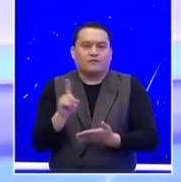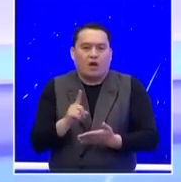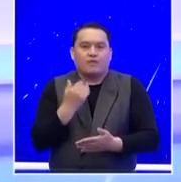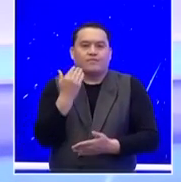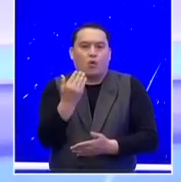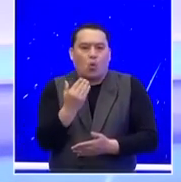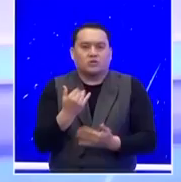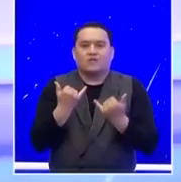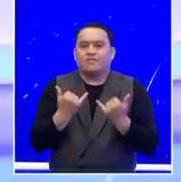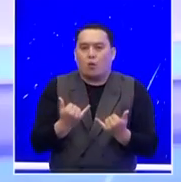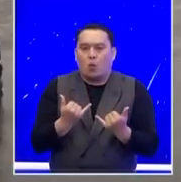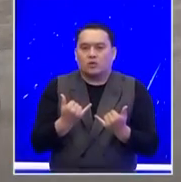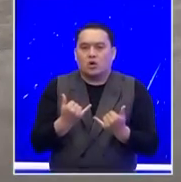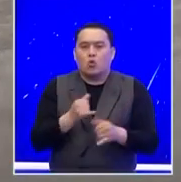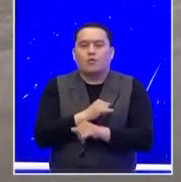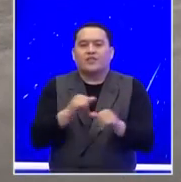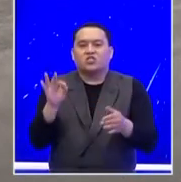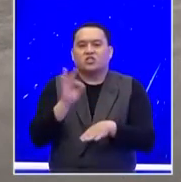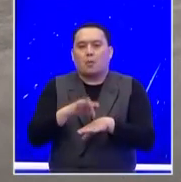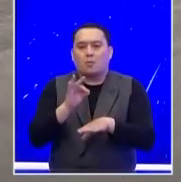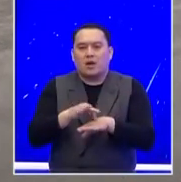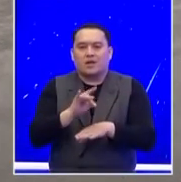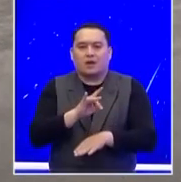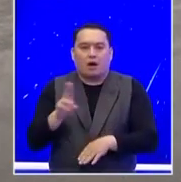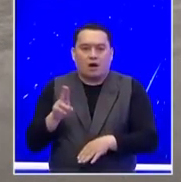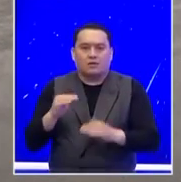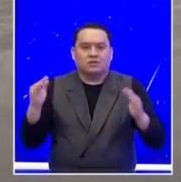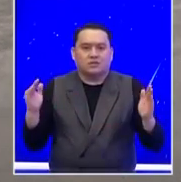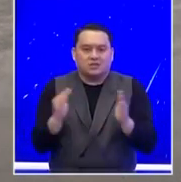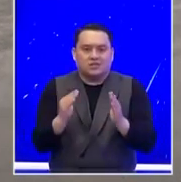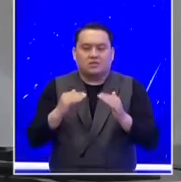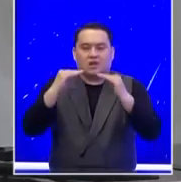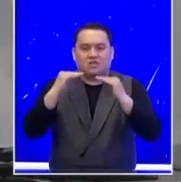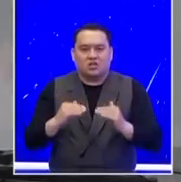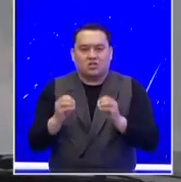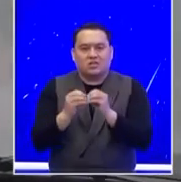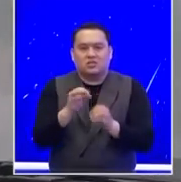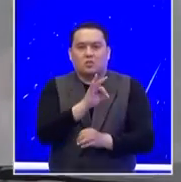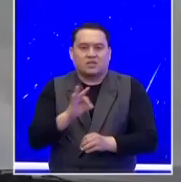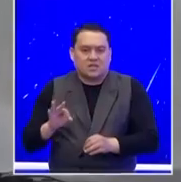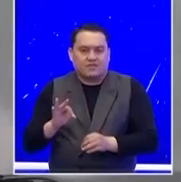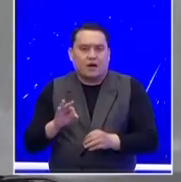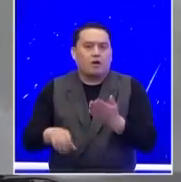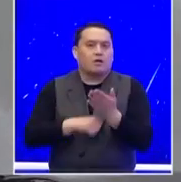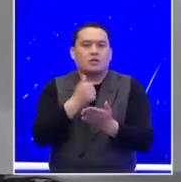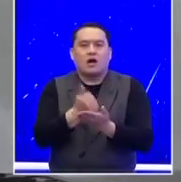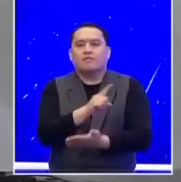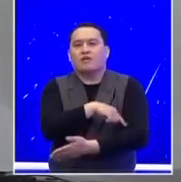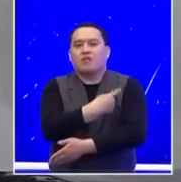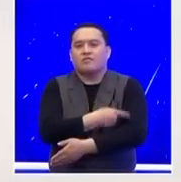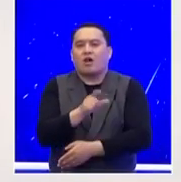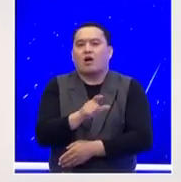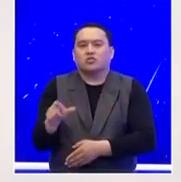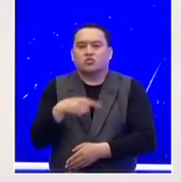ее словам, к сегодняшнему дню прирост заболеваемости по республике снизился и варьируется в пределах 10%. Главный